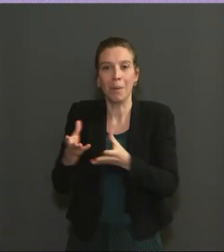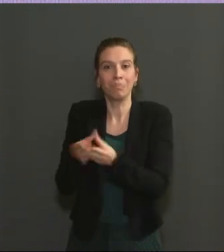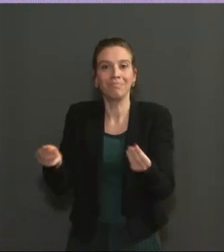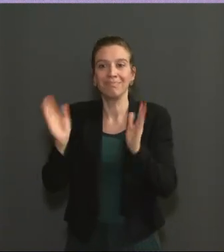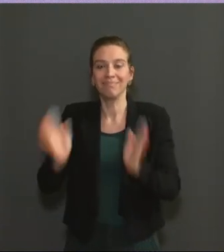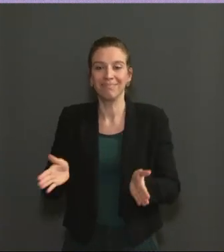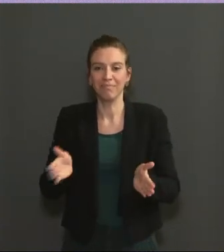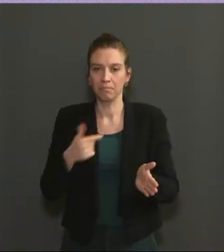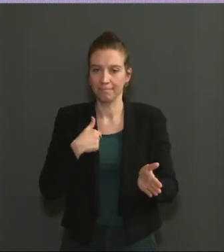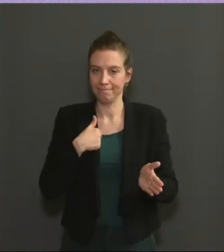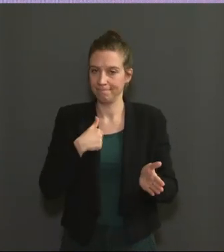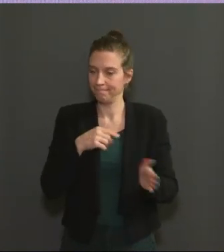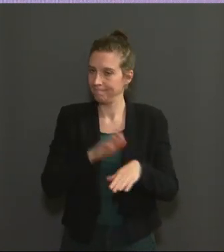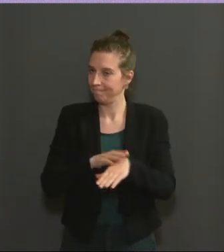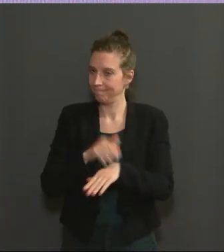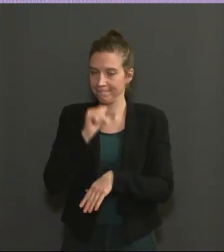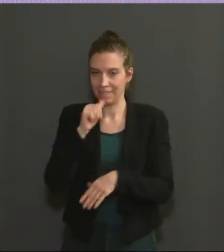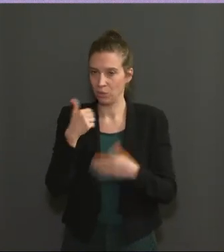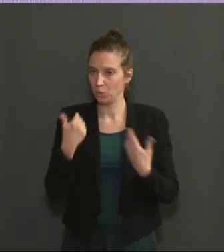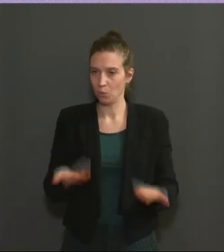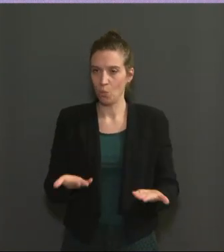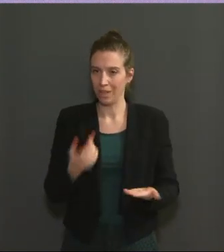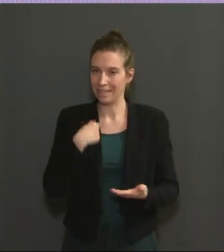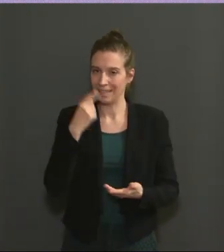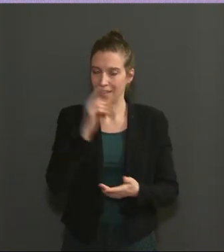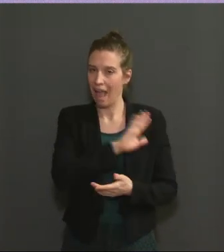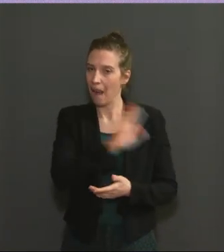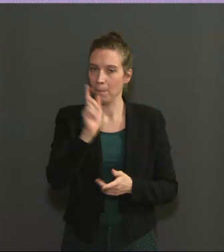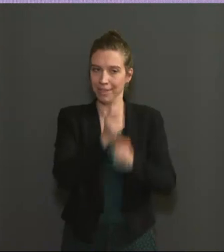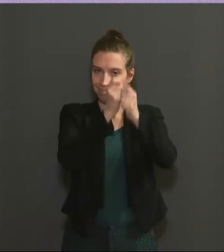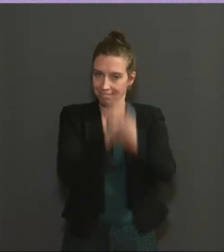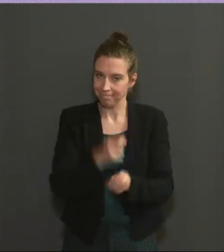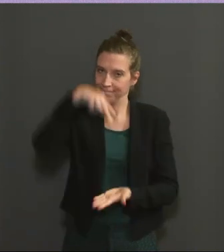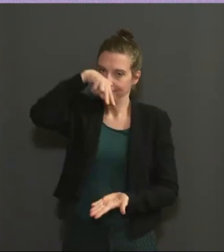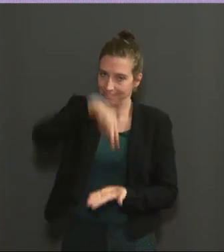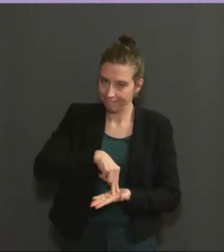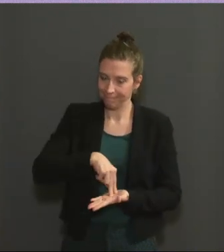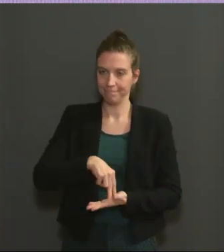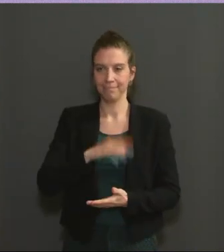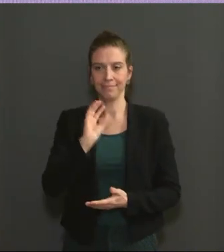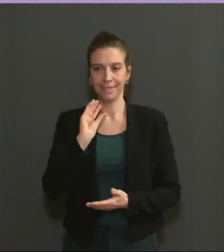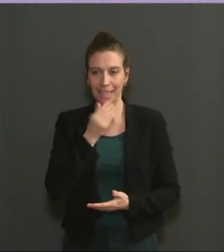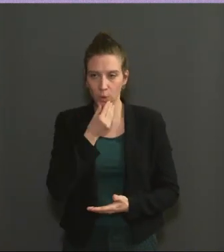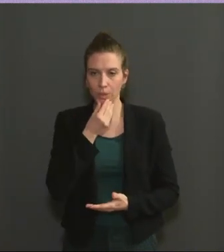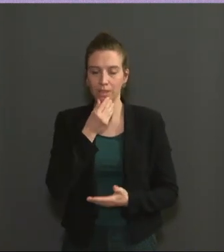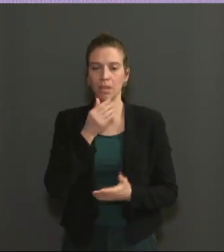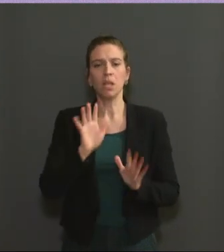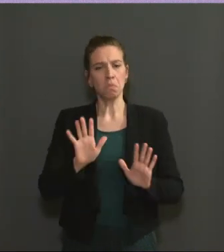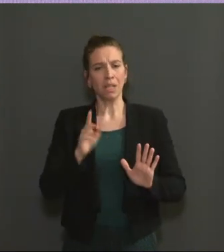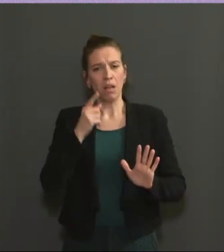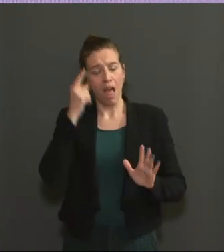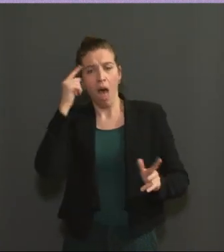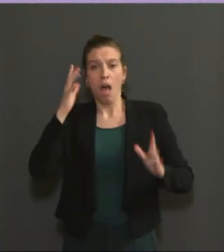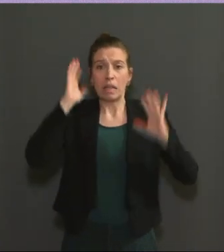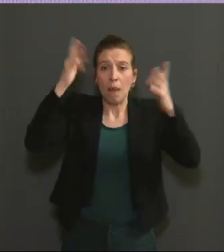terug met de voetjes op de grond de cijfers zijn nog niet dramatisch of alarmerend maaren wel aan dat de strijd